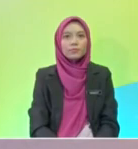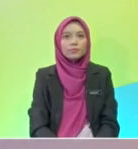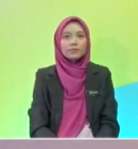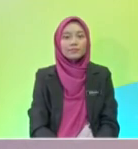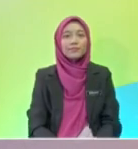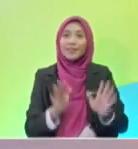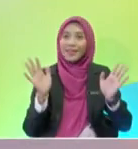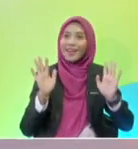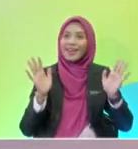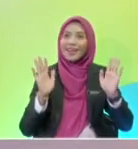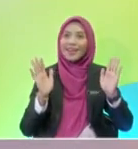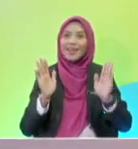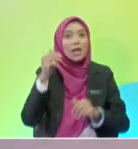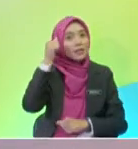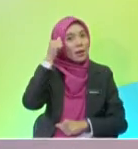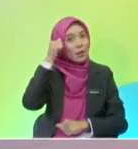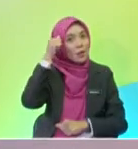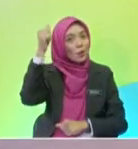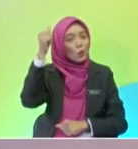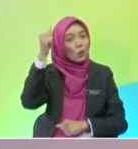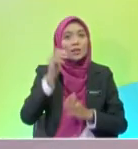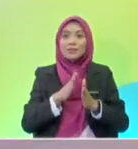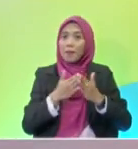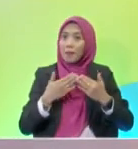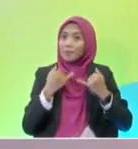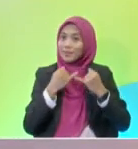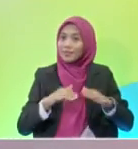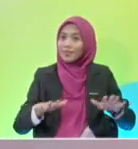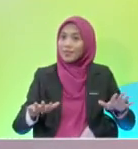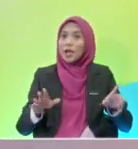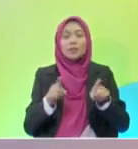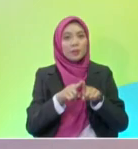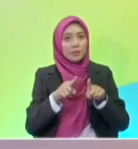Hai semua Assalamualaikum salam sejahtera Apa kabar